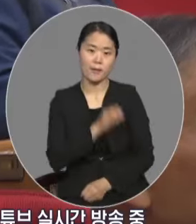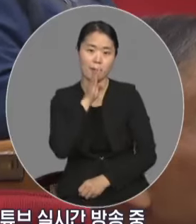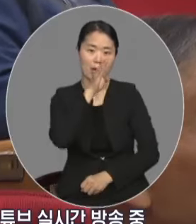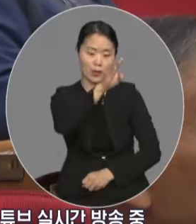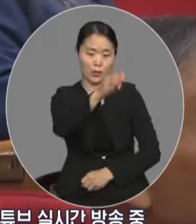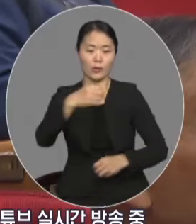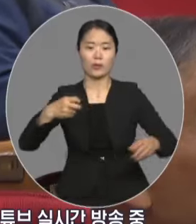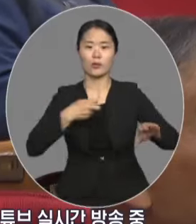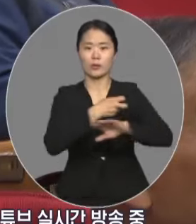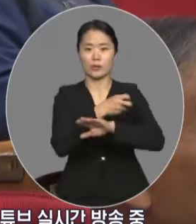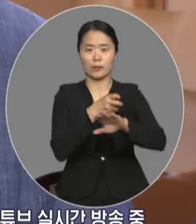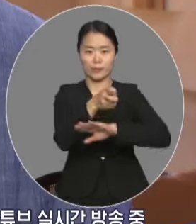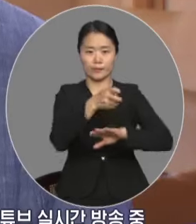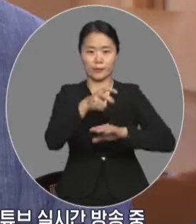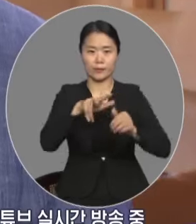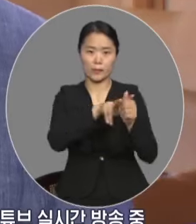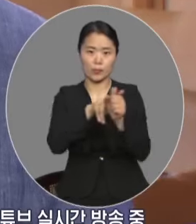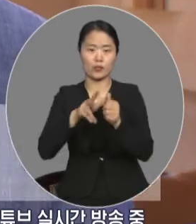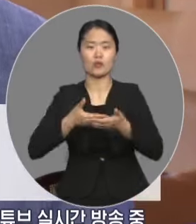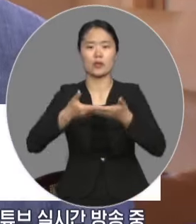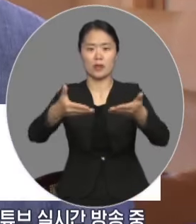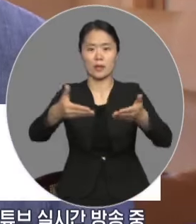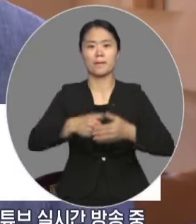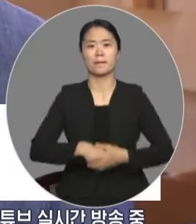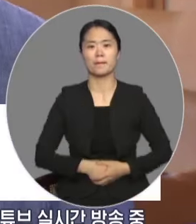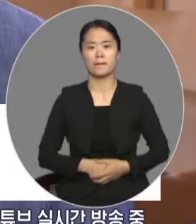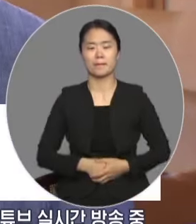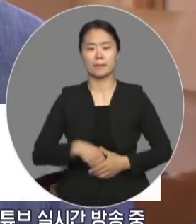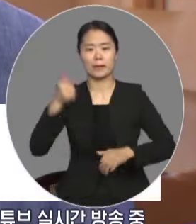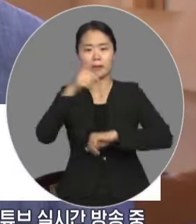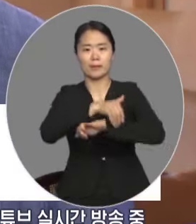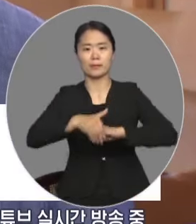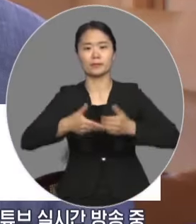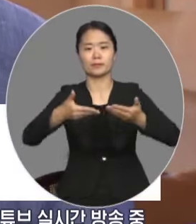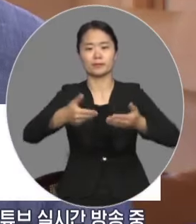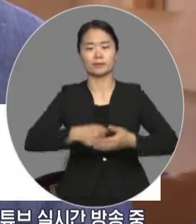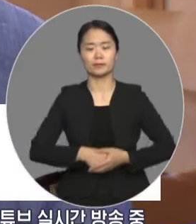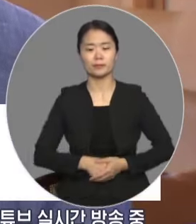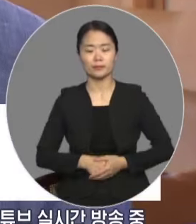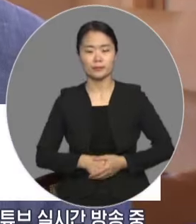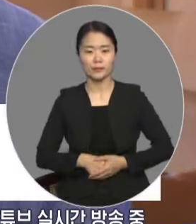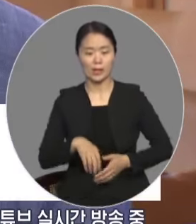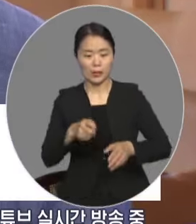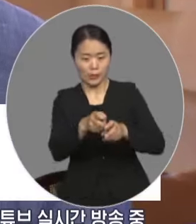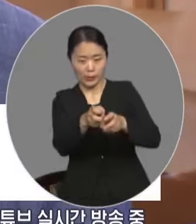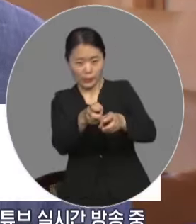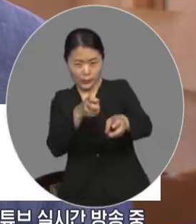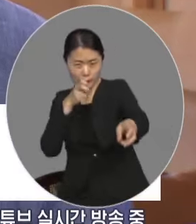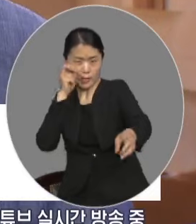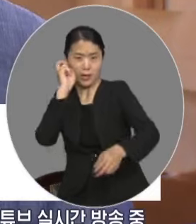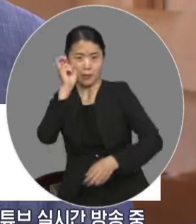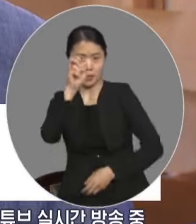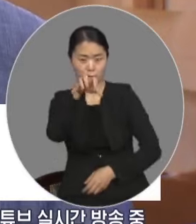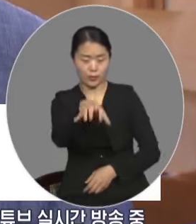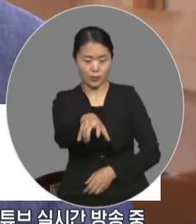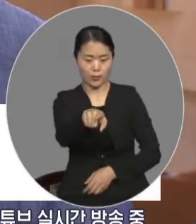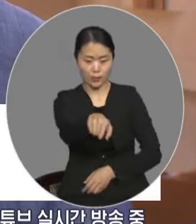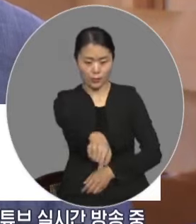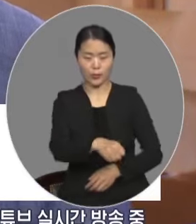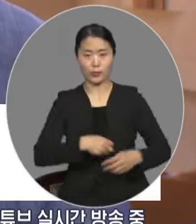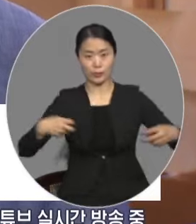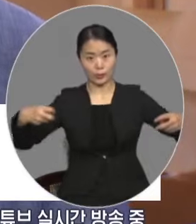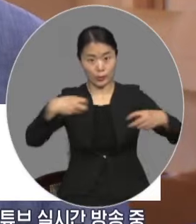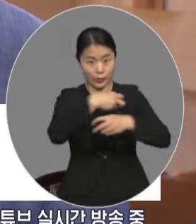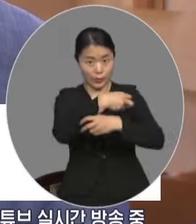대책도 세우기로 했습니다. 교통정체가 예상되는 구간에 대해서는 기본 및 실시 설계 때 교통량